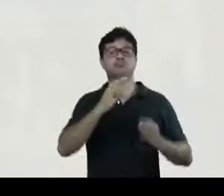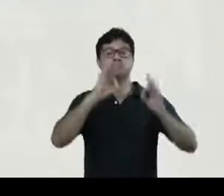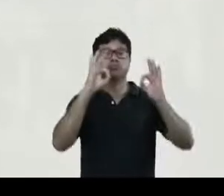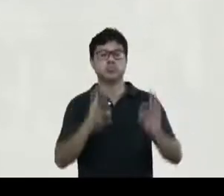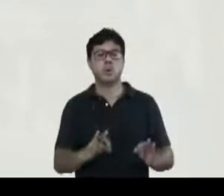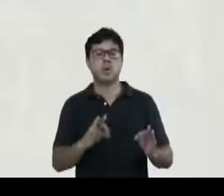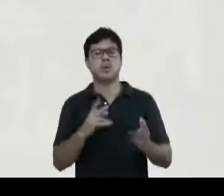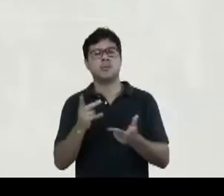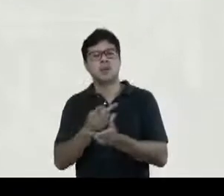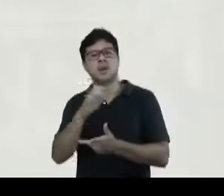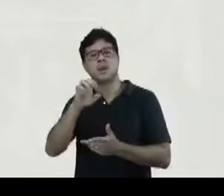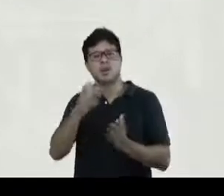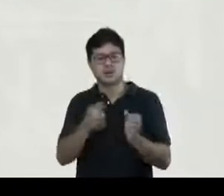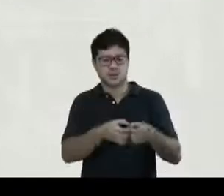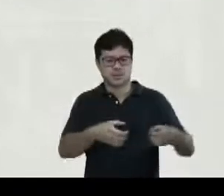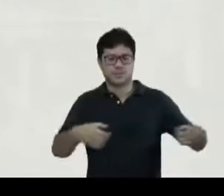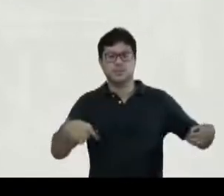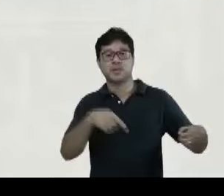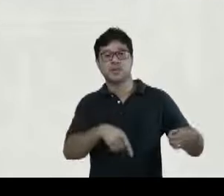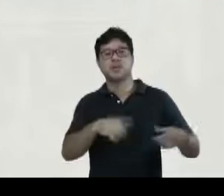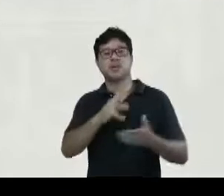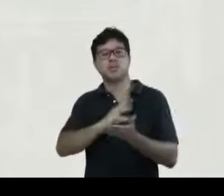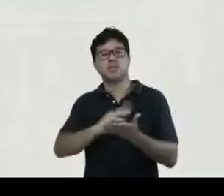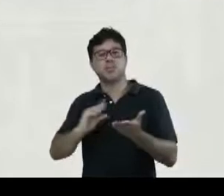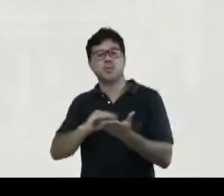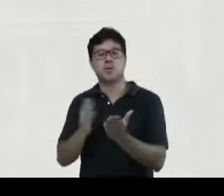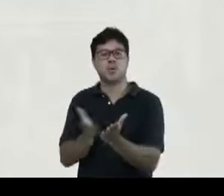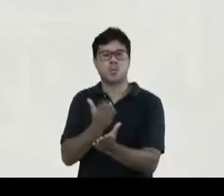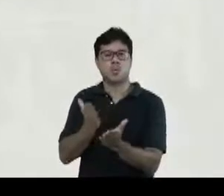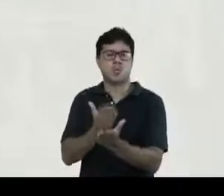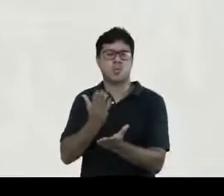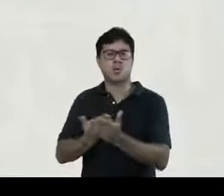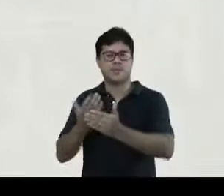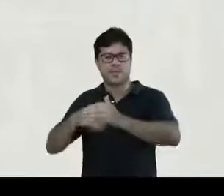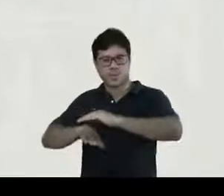Handschriften und Sammlungen. Vergleichend betrachtet,